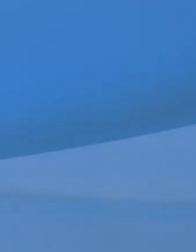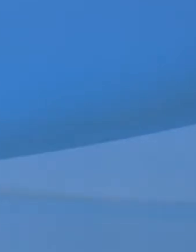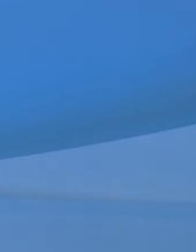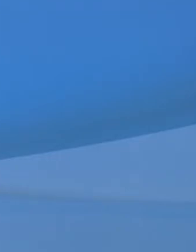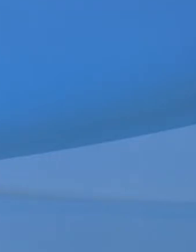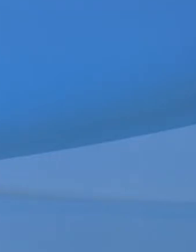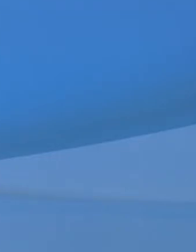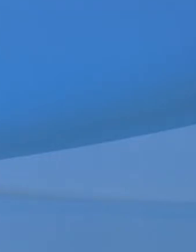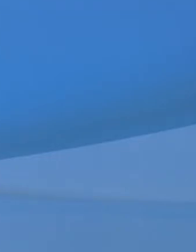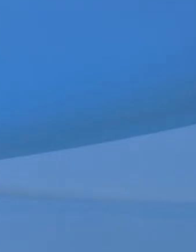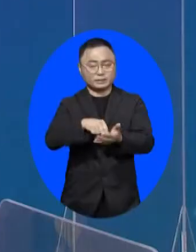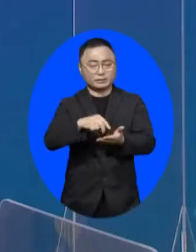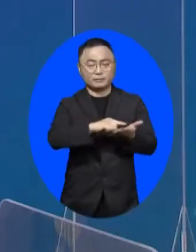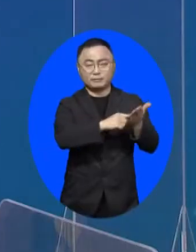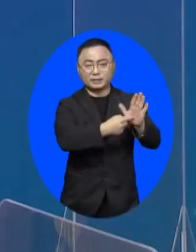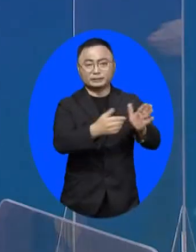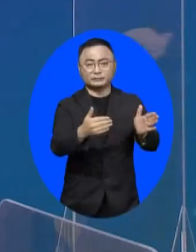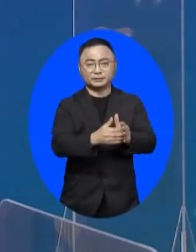전해드립니다.